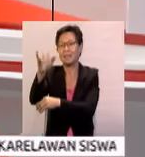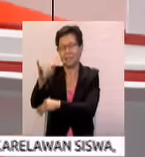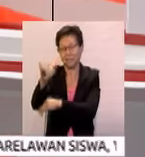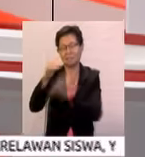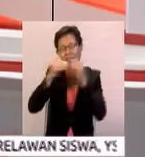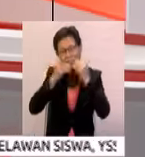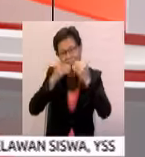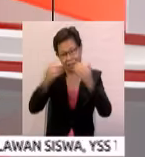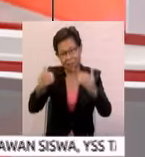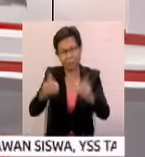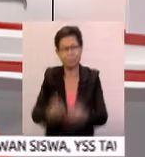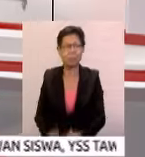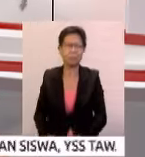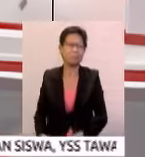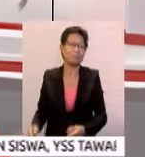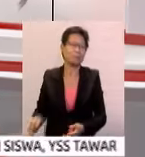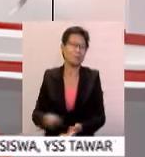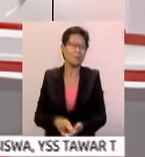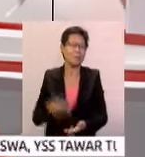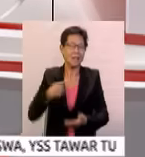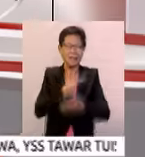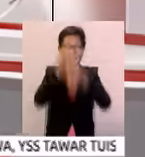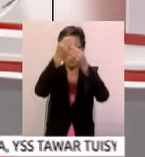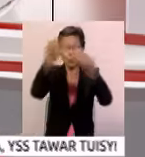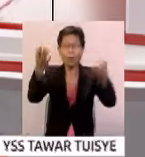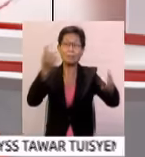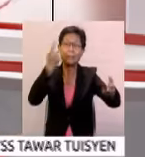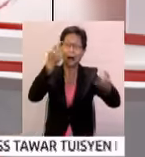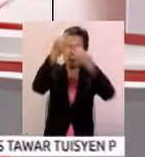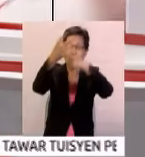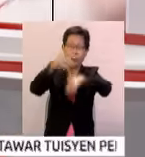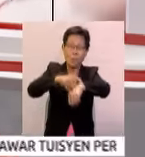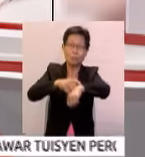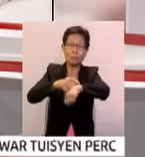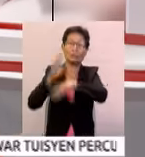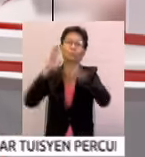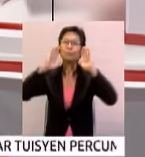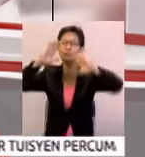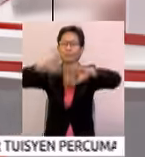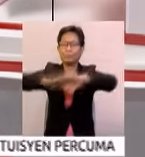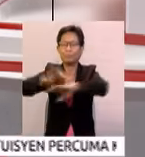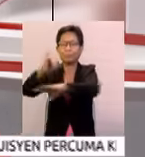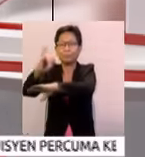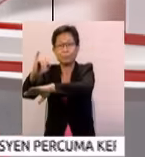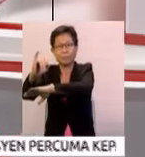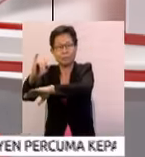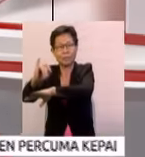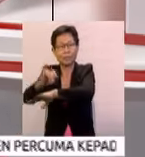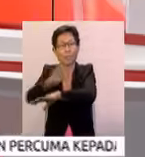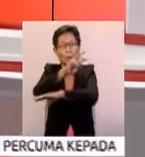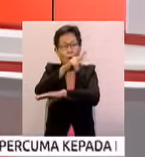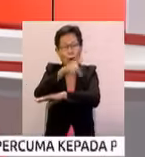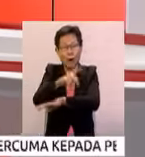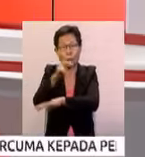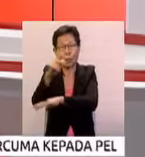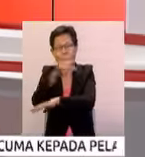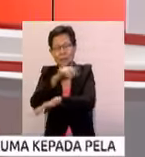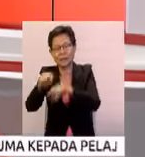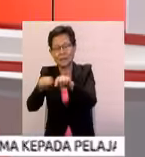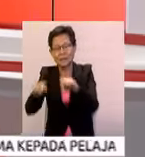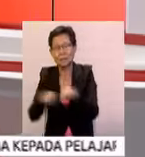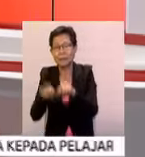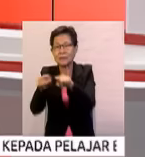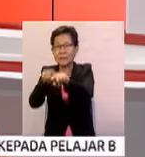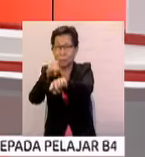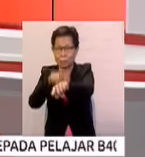Rohadian. Baik Hazel, apapun kita nak umumkan sebentar tadi, sebenarnya telah pun masuk waktu solat fardu isyak bagi wilayah Persekutuan Kuala Lumpur dan kawasan-kawasan